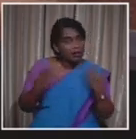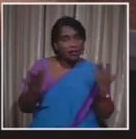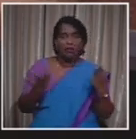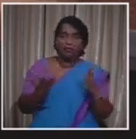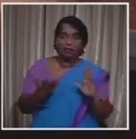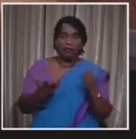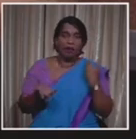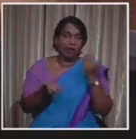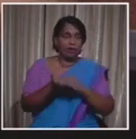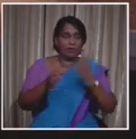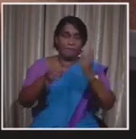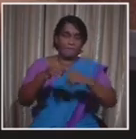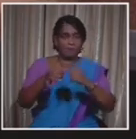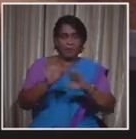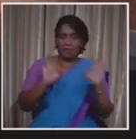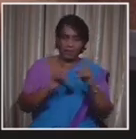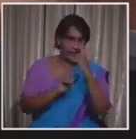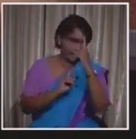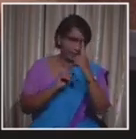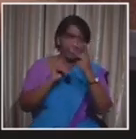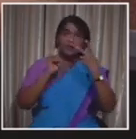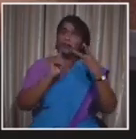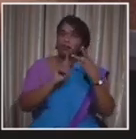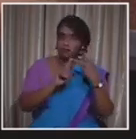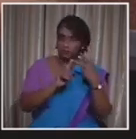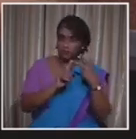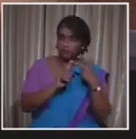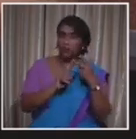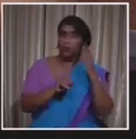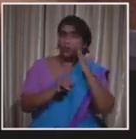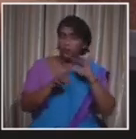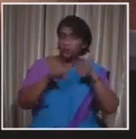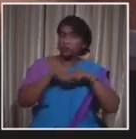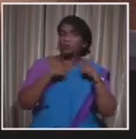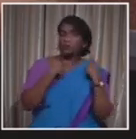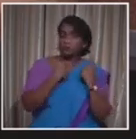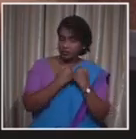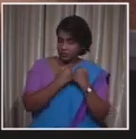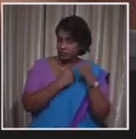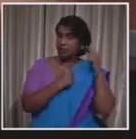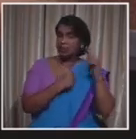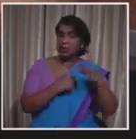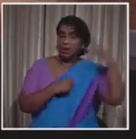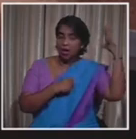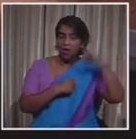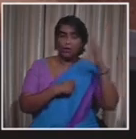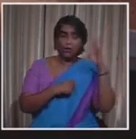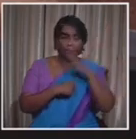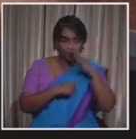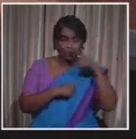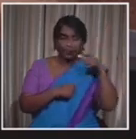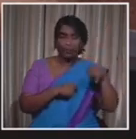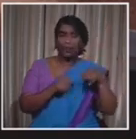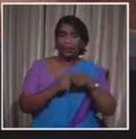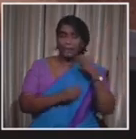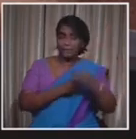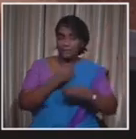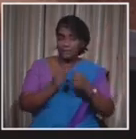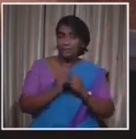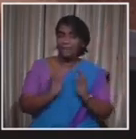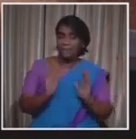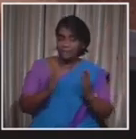ඔබතුමාගෙන් ආයි ප්‍රශ්න අහන්න යන්නේ නැහැ. එක. දෙක. විදේශීය සමාගම් වලින් උනර්ජනනීය බලශක්තිය මෙහි උත්පාදනය